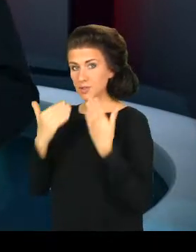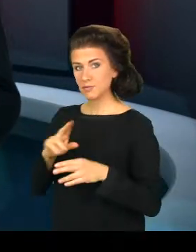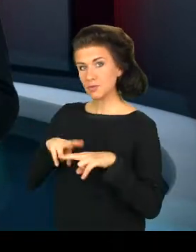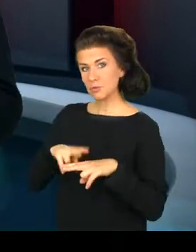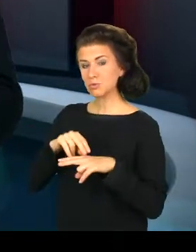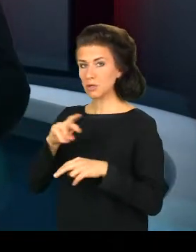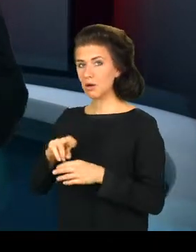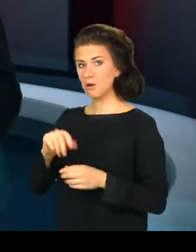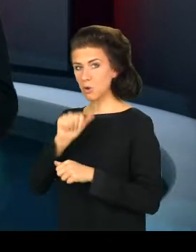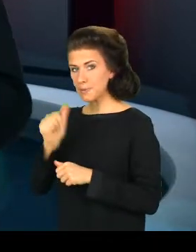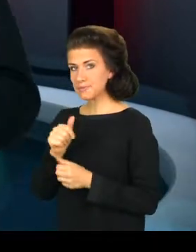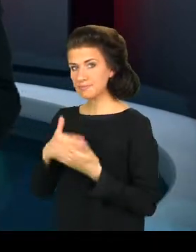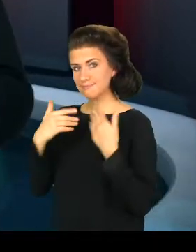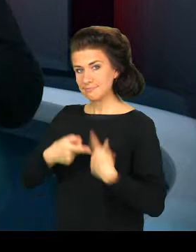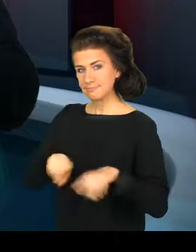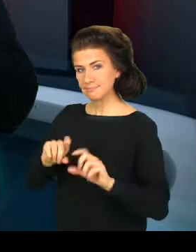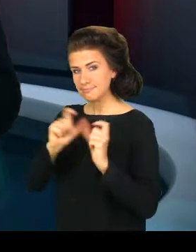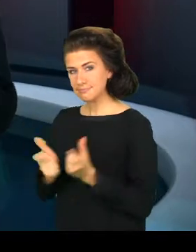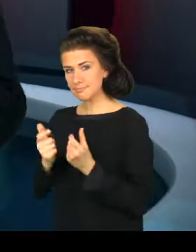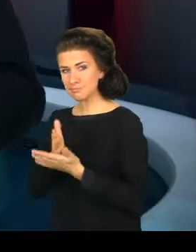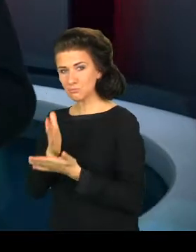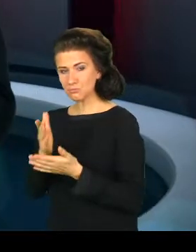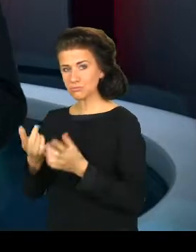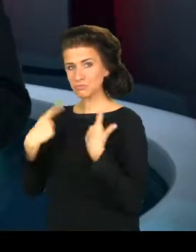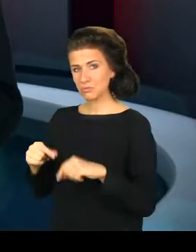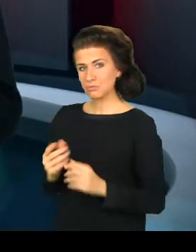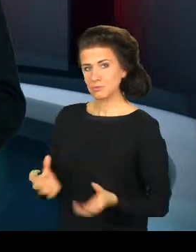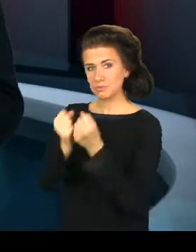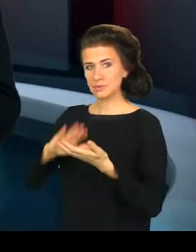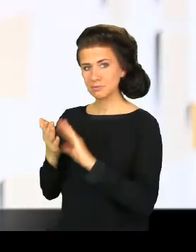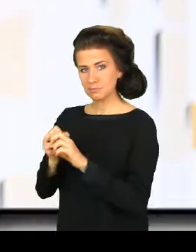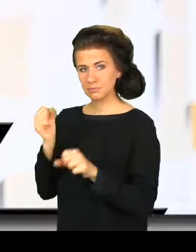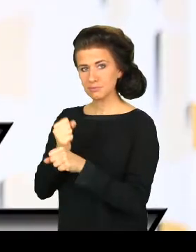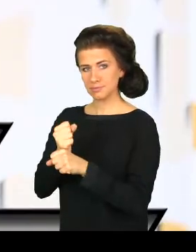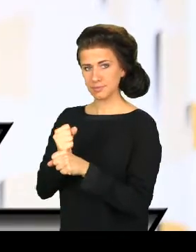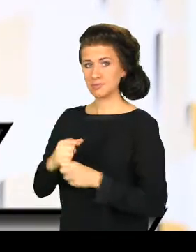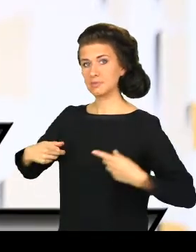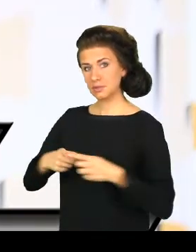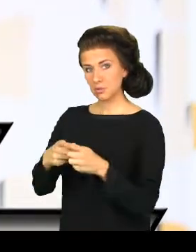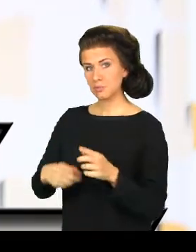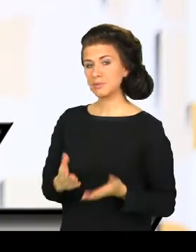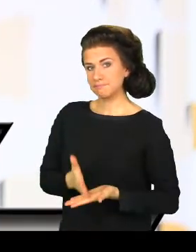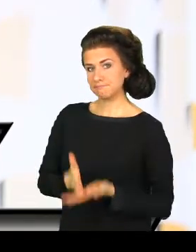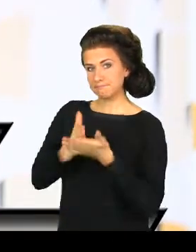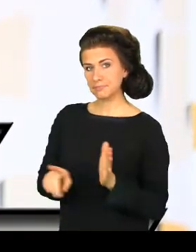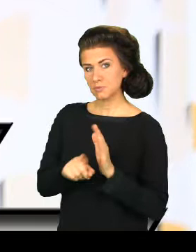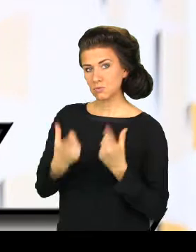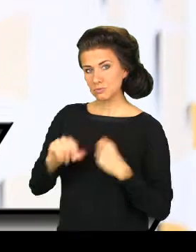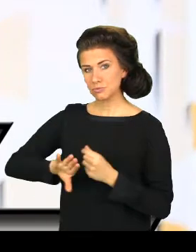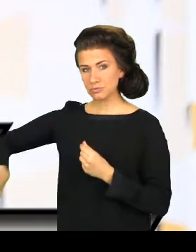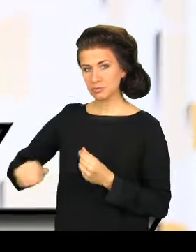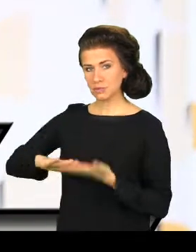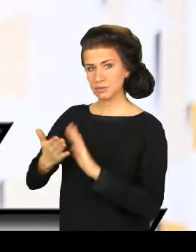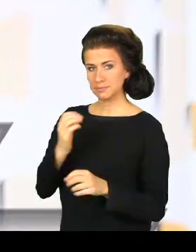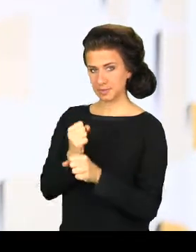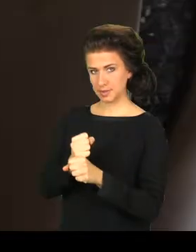funduszom europejskim są realizowane działania mające na celu pomoc w odnalezieniu się na rynku pracy. Kierujemy wsparcie do osób najbardziej